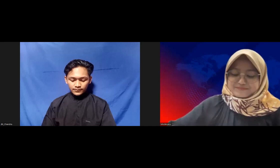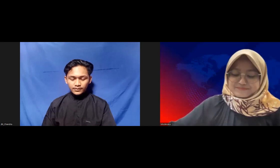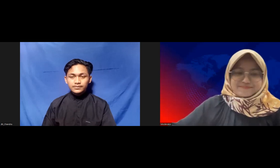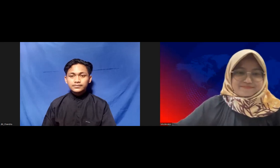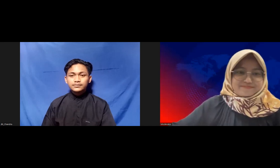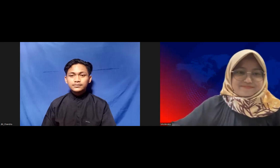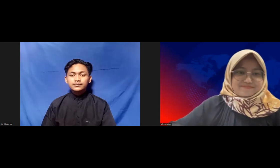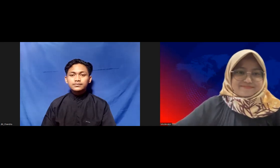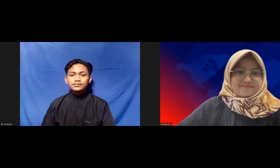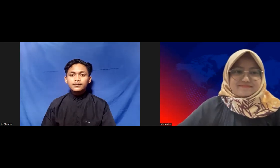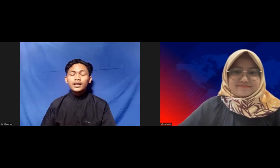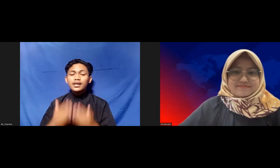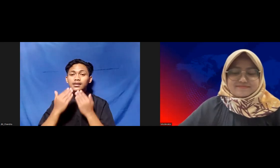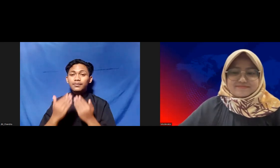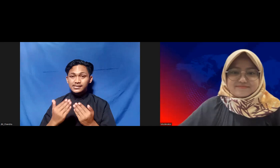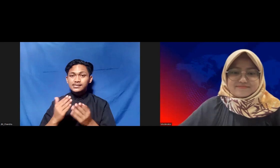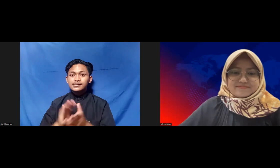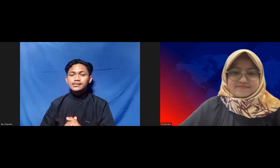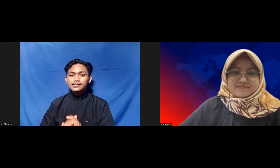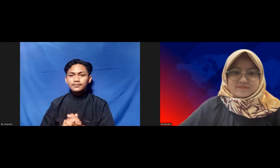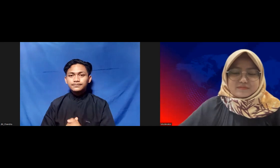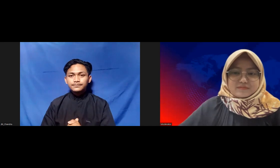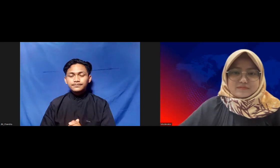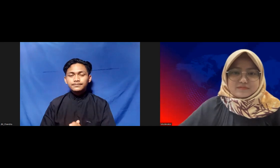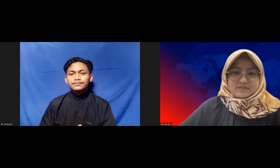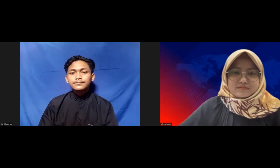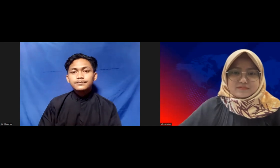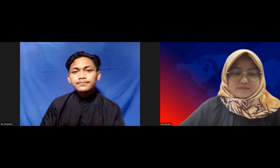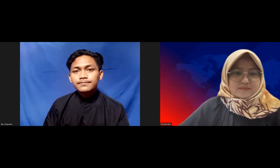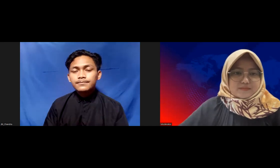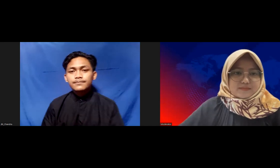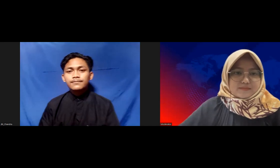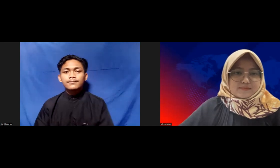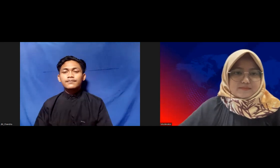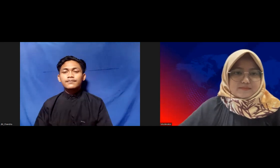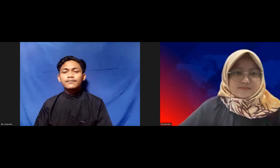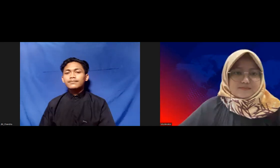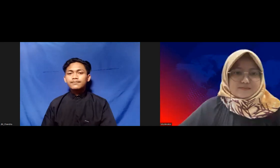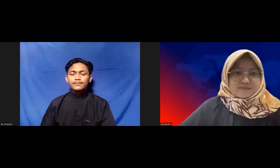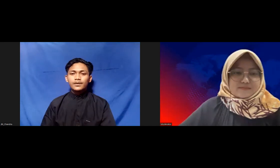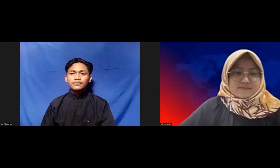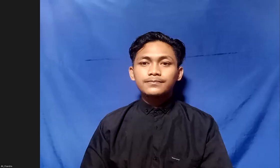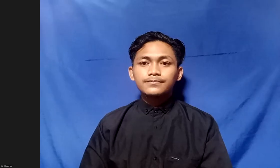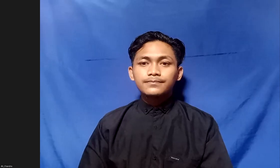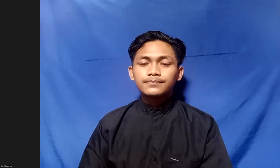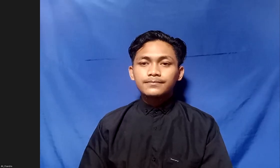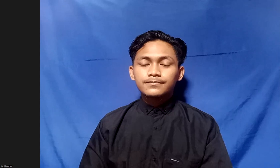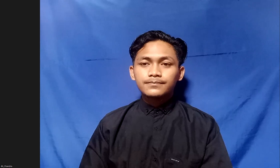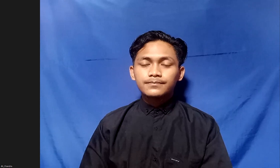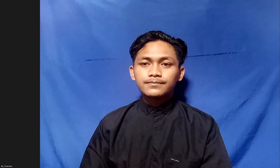mungkin sobat secara default secara yang membuat sendiri kan memang tidak